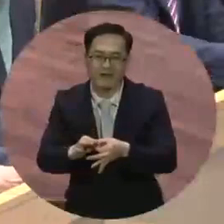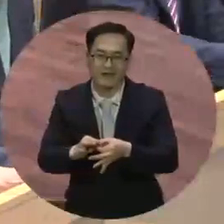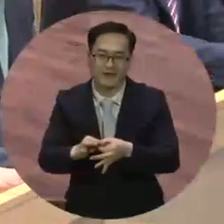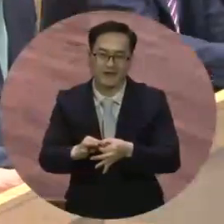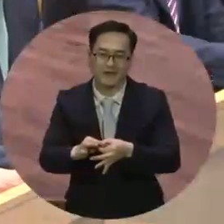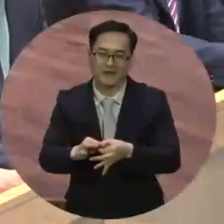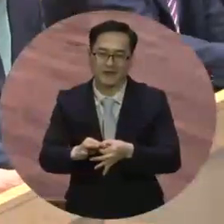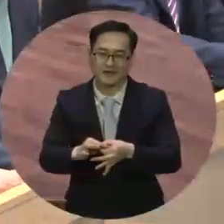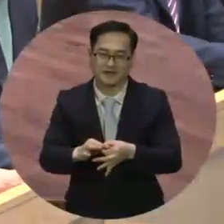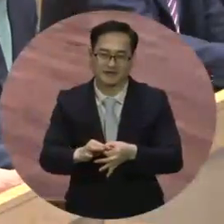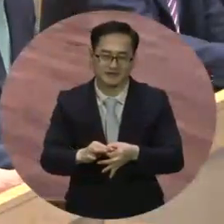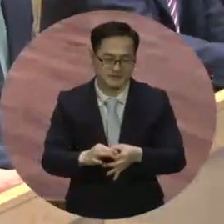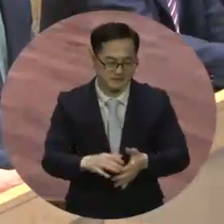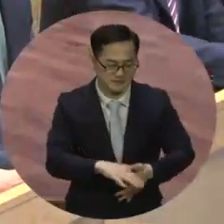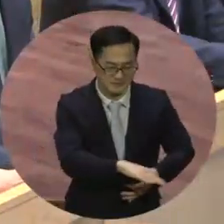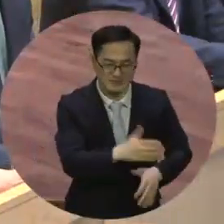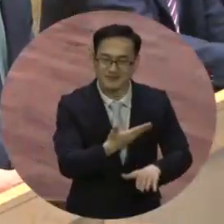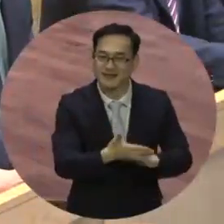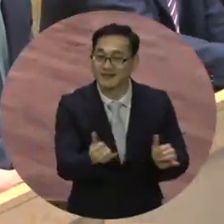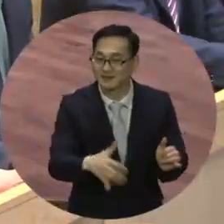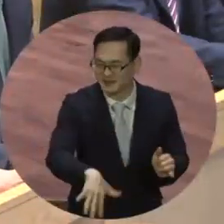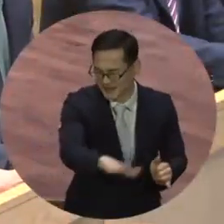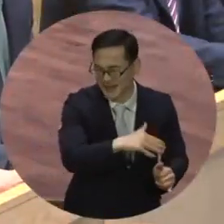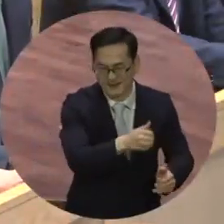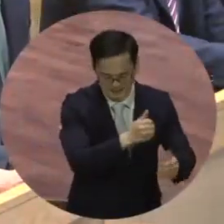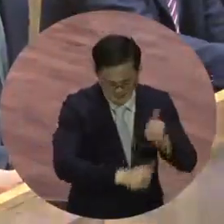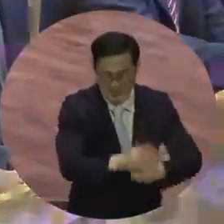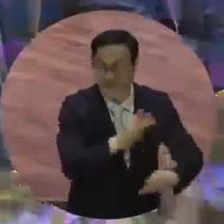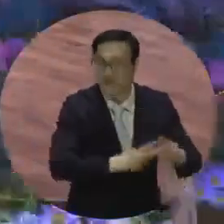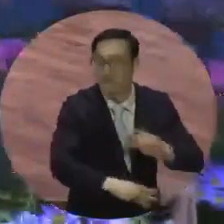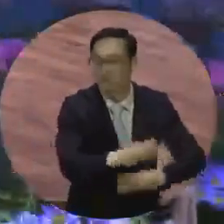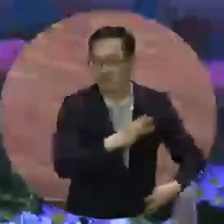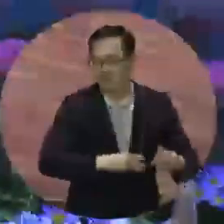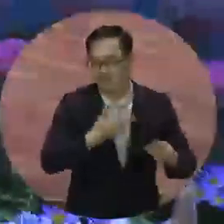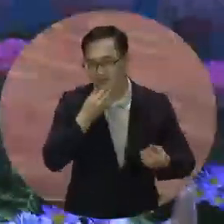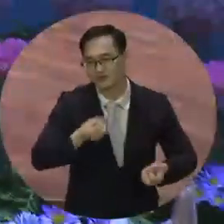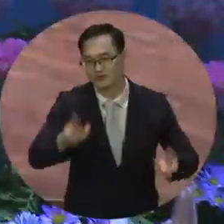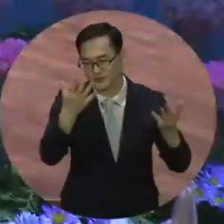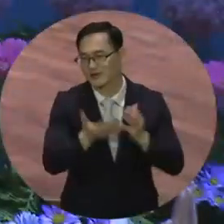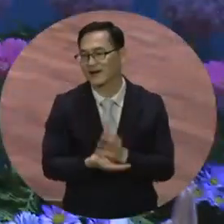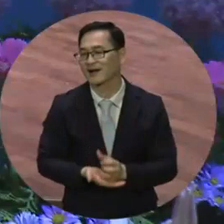헌신, 이 마지막 기회 얼마나 찬스입니까? 얼마나 큰 축복입니까?